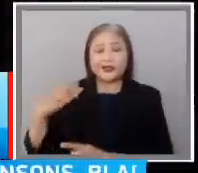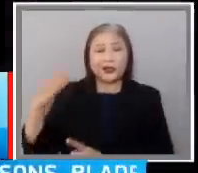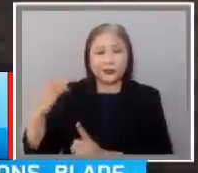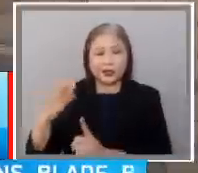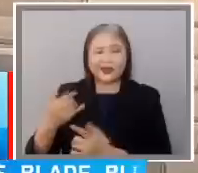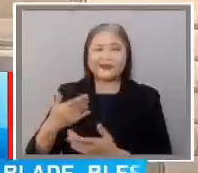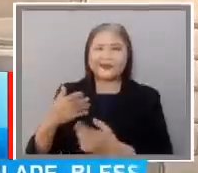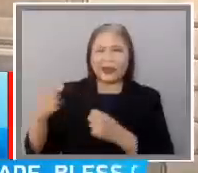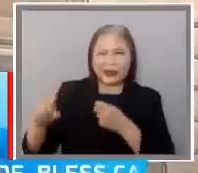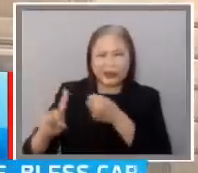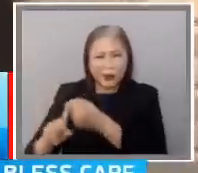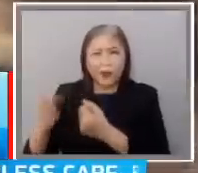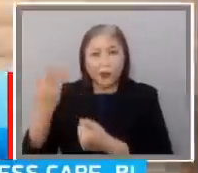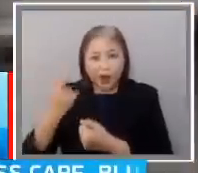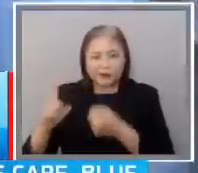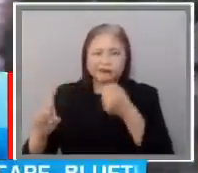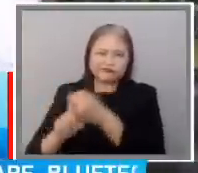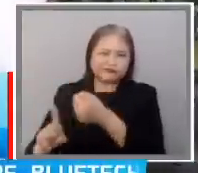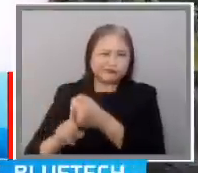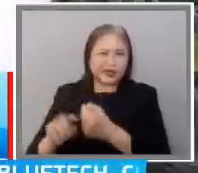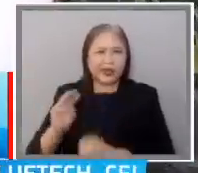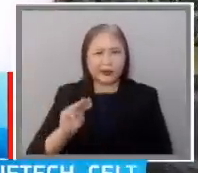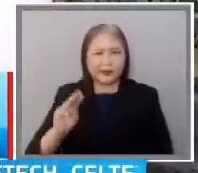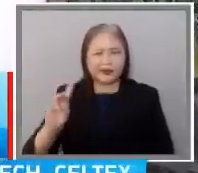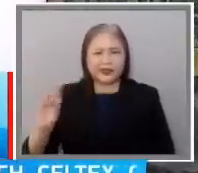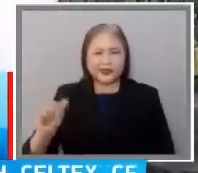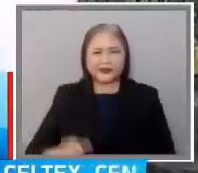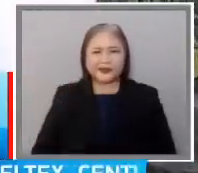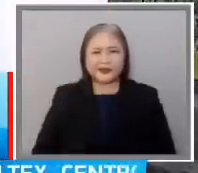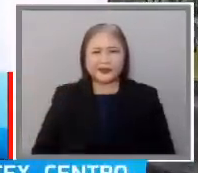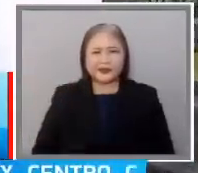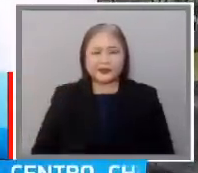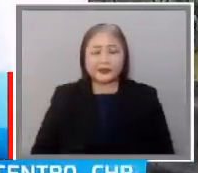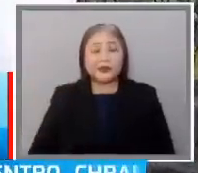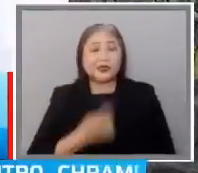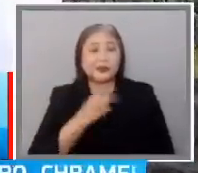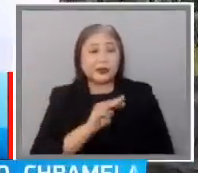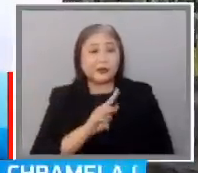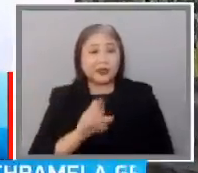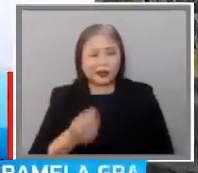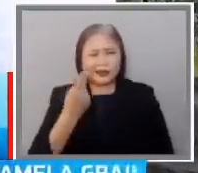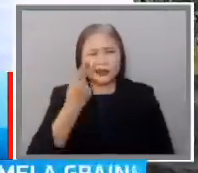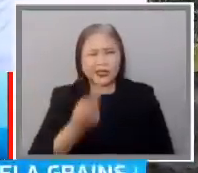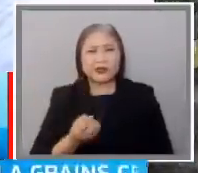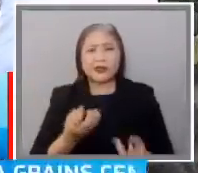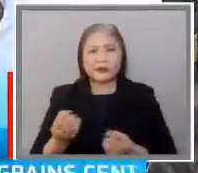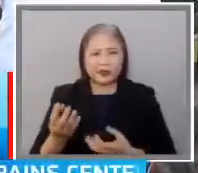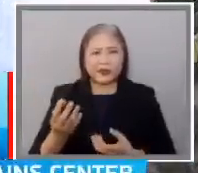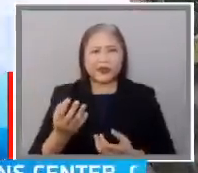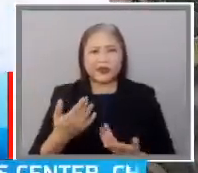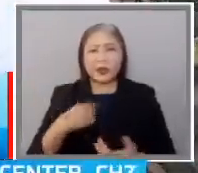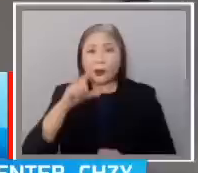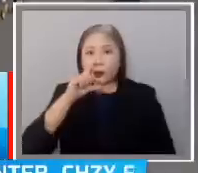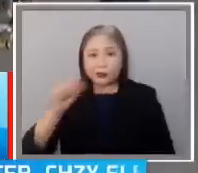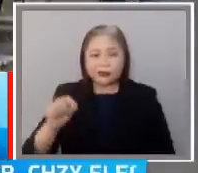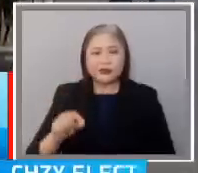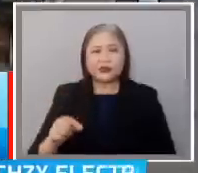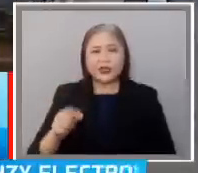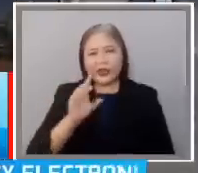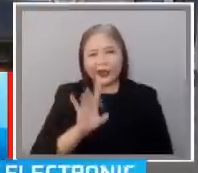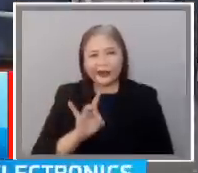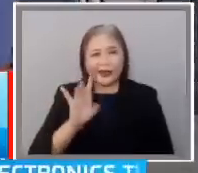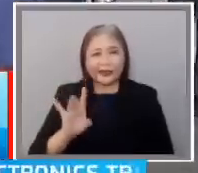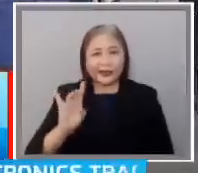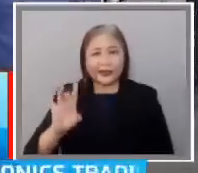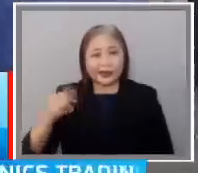umanong manuntok ng tauhan ng MMDA. Ayon sa MMDA, napansin nilang dumami ngayon ang mga nagsusumbong sa hotline 8888 tungkol